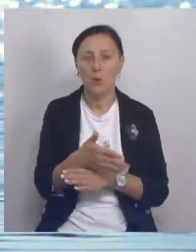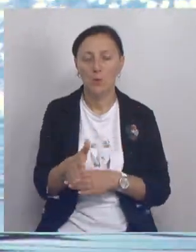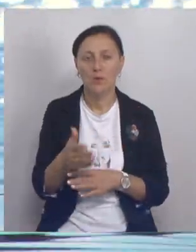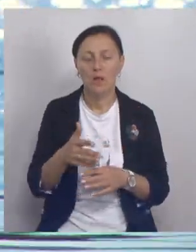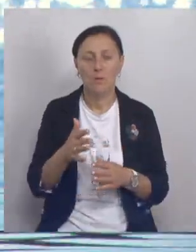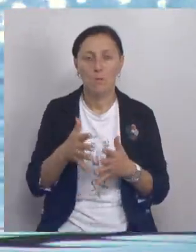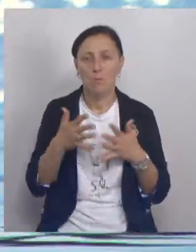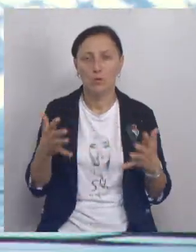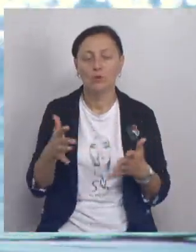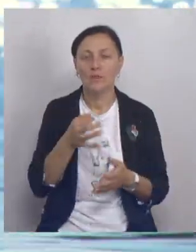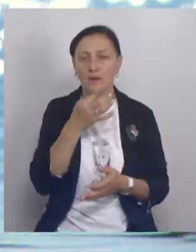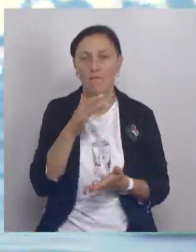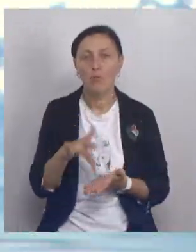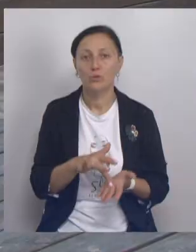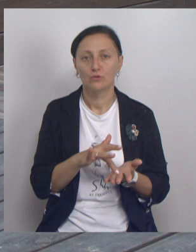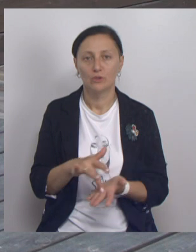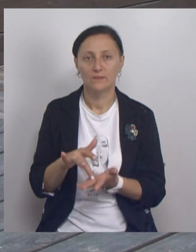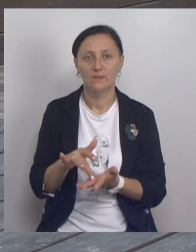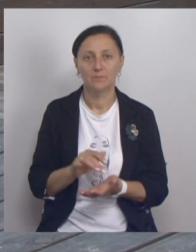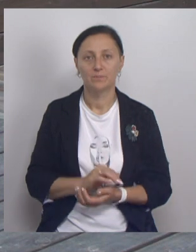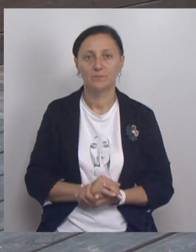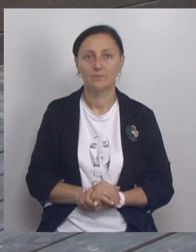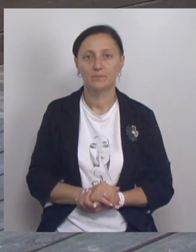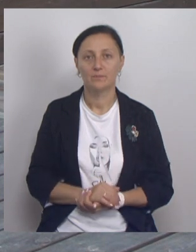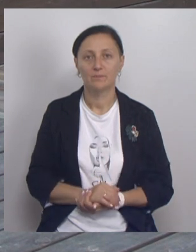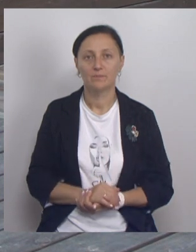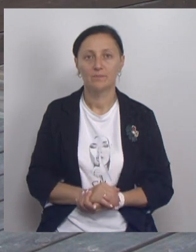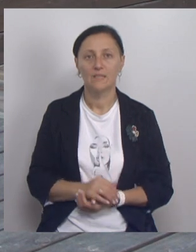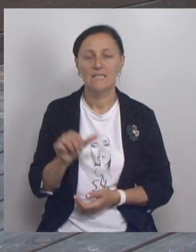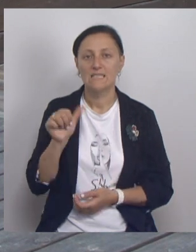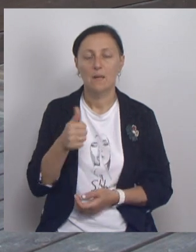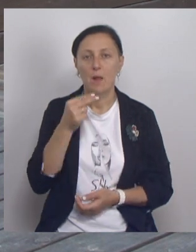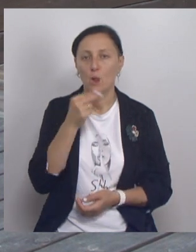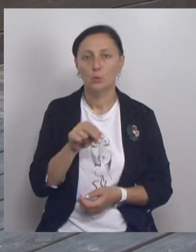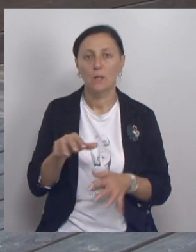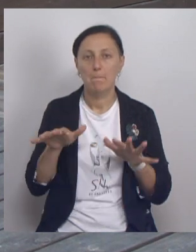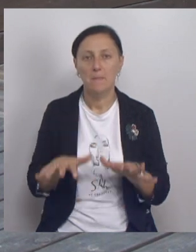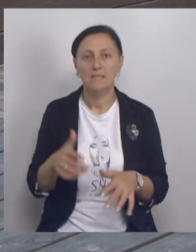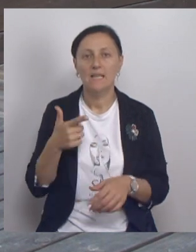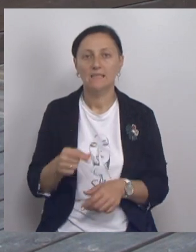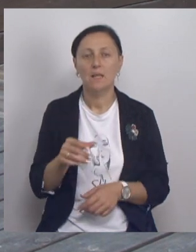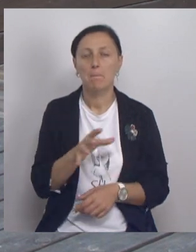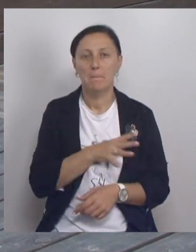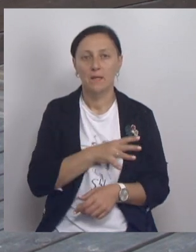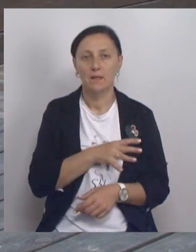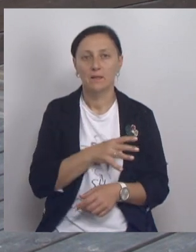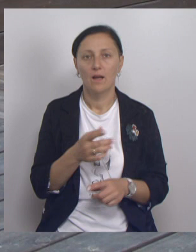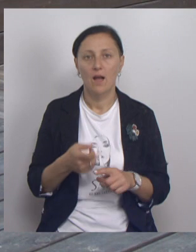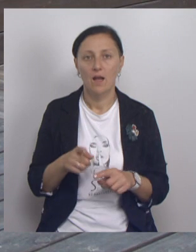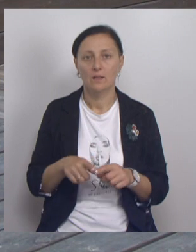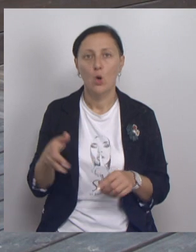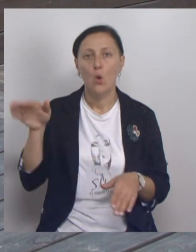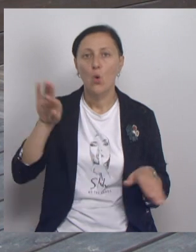особая страсть к путешествиям. Самое лучшее место, где вы были? Самое лучшее, где мы были, самое лучшее. Ну, в